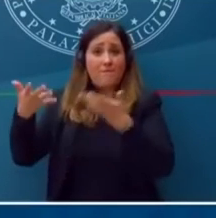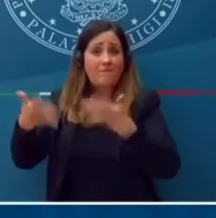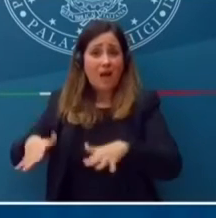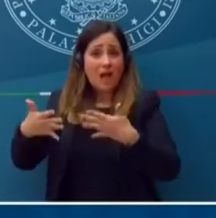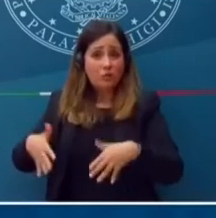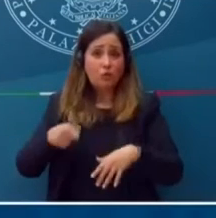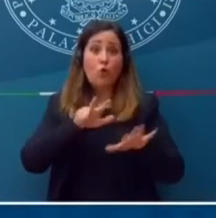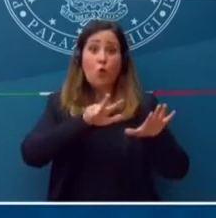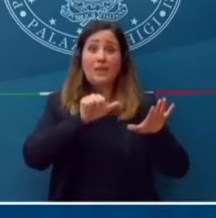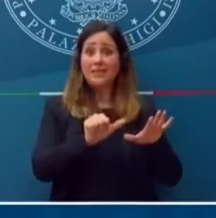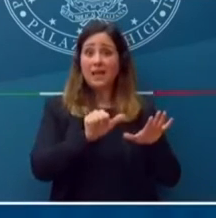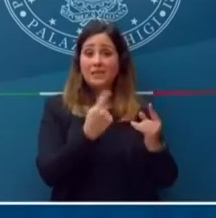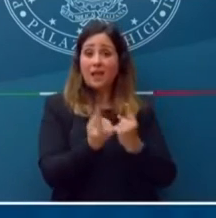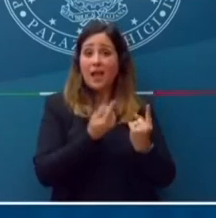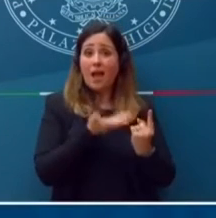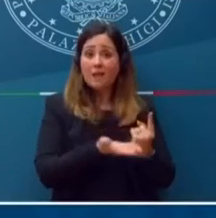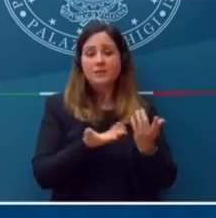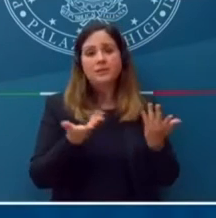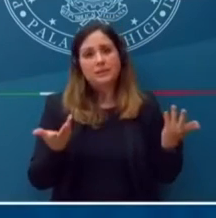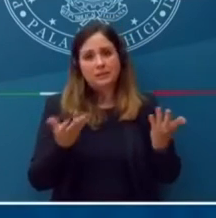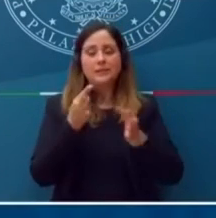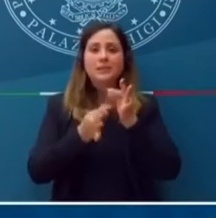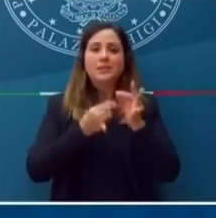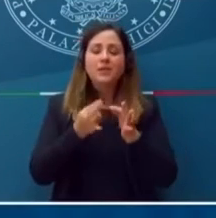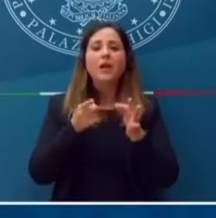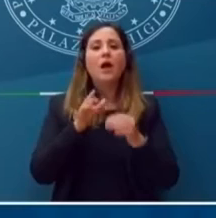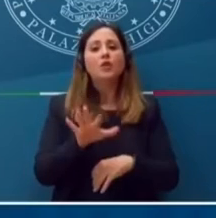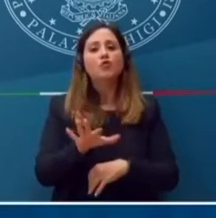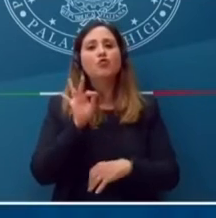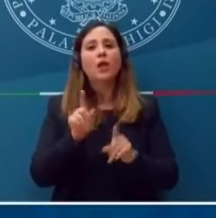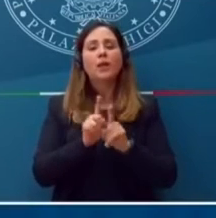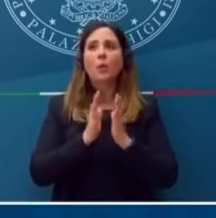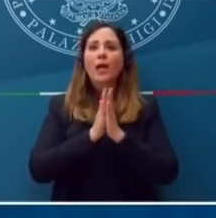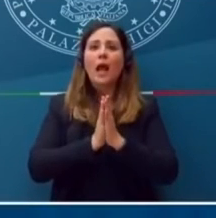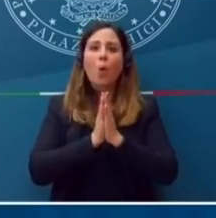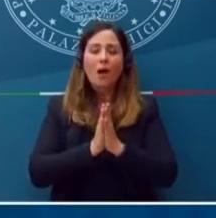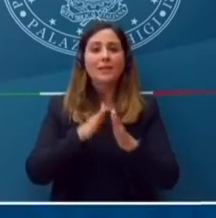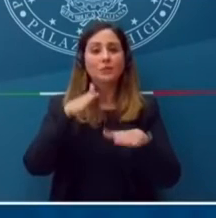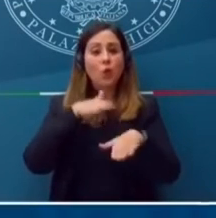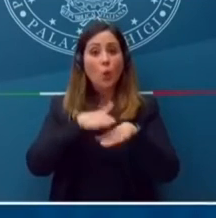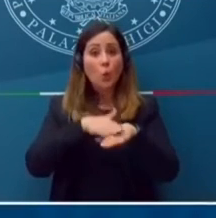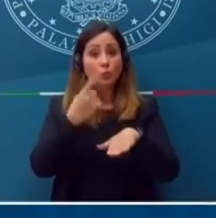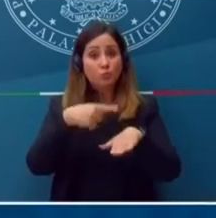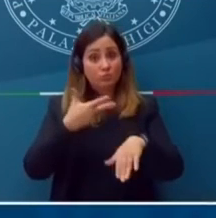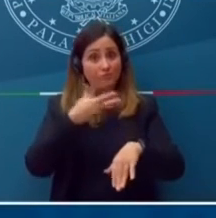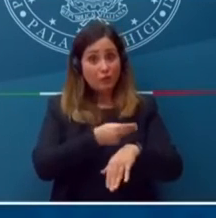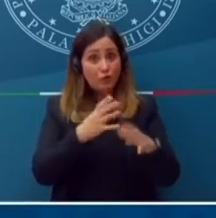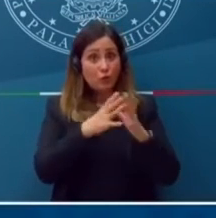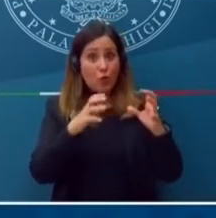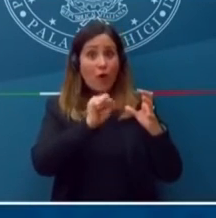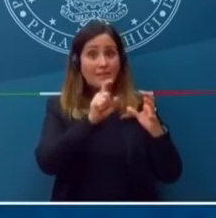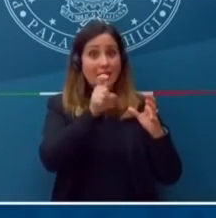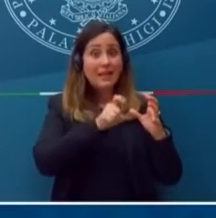la scelta di raccomandare un uso preferenziale di questo vaccino, che è comunque